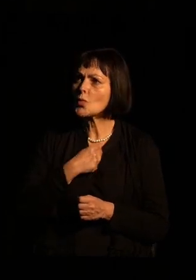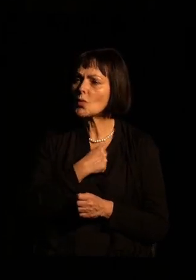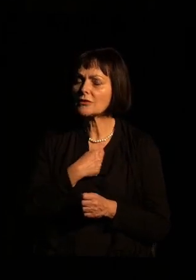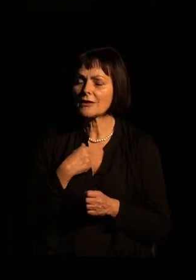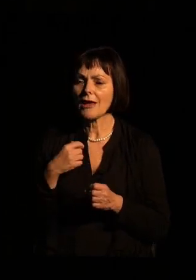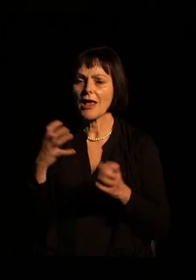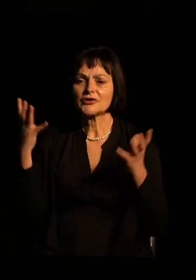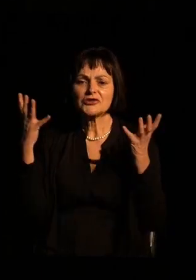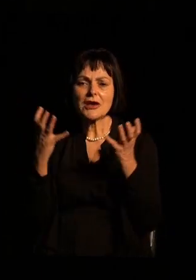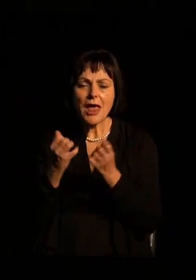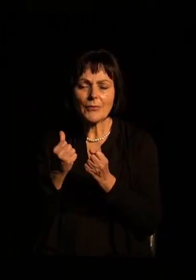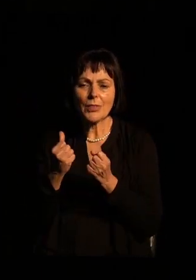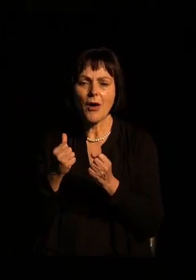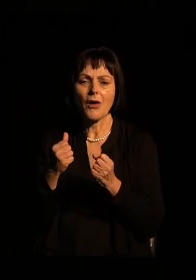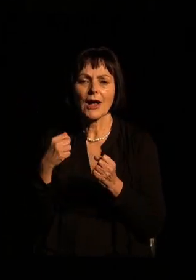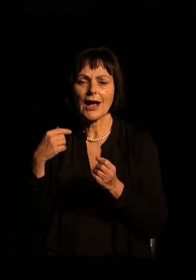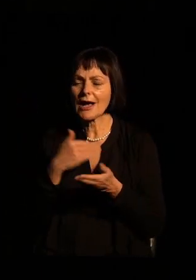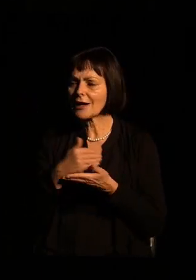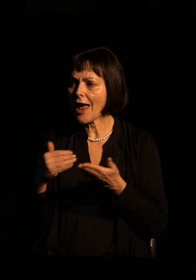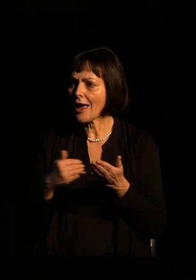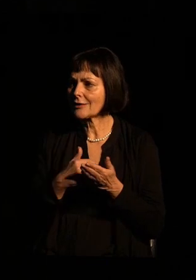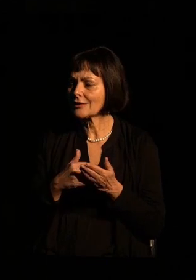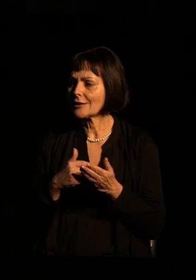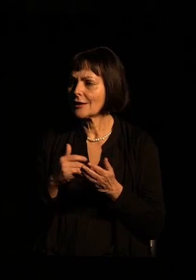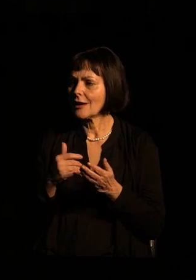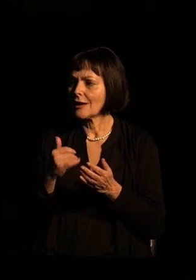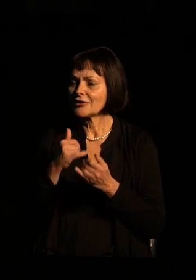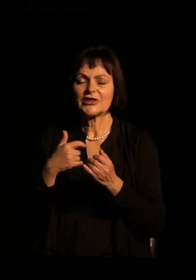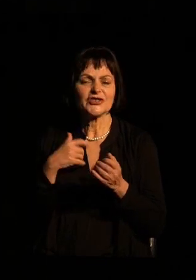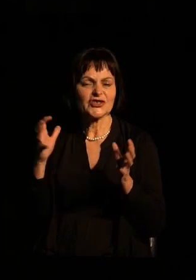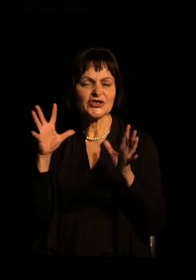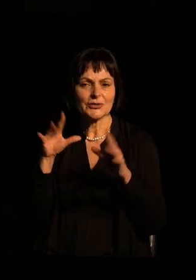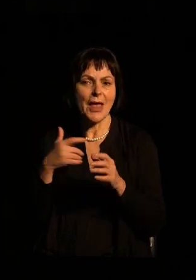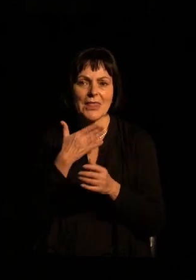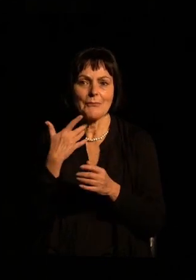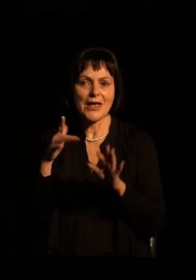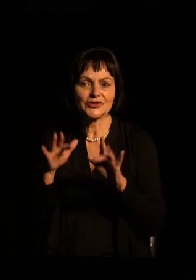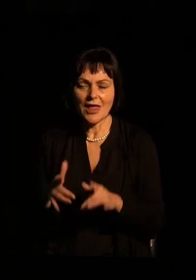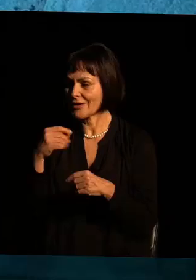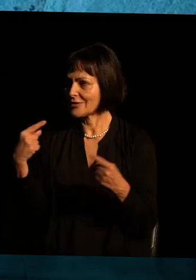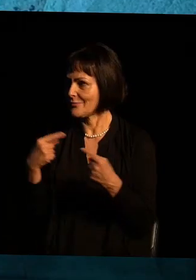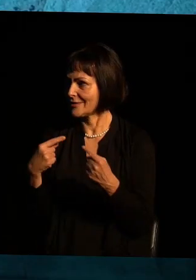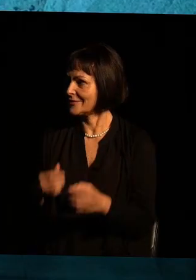z ponurej w tym czasie, z naszego ponurego kraju, który jeżeli panuje zima i nie ma śniegu jeszcze.